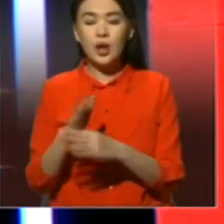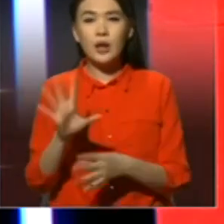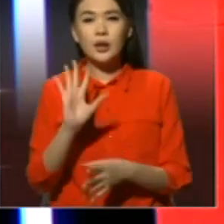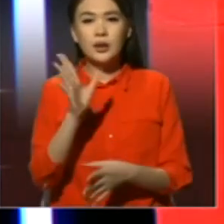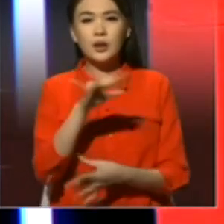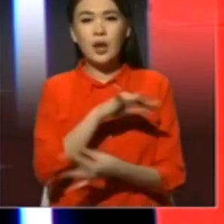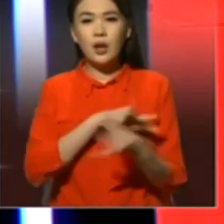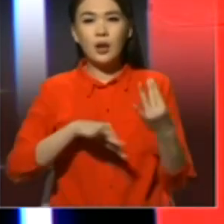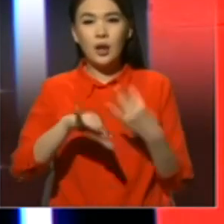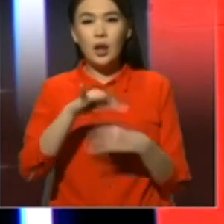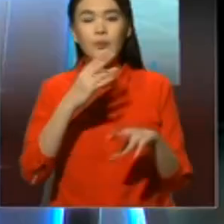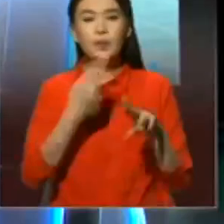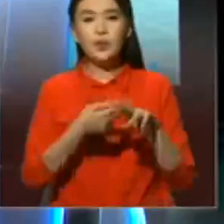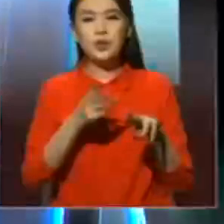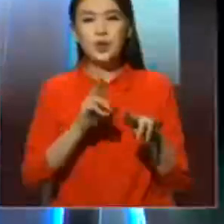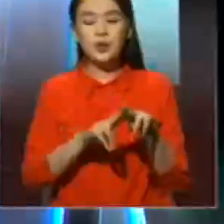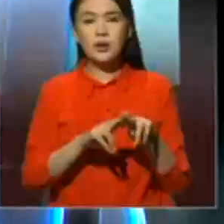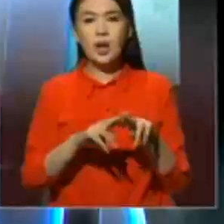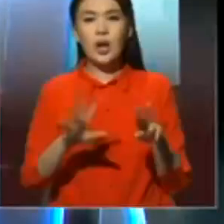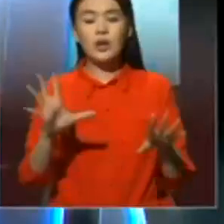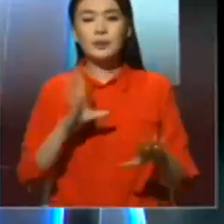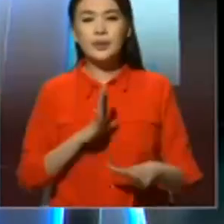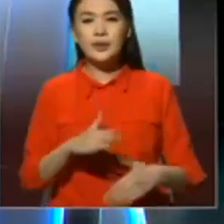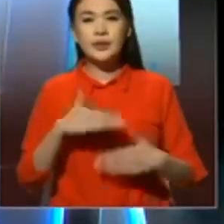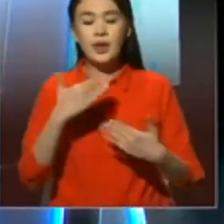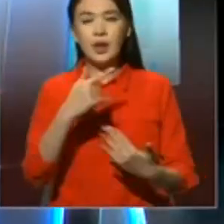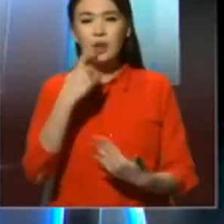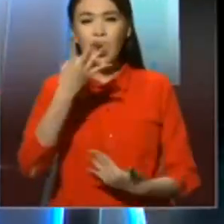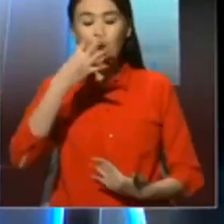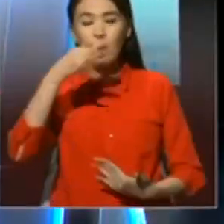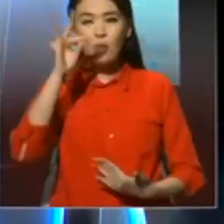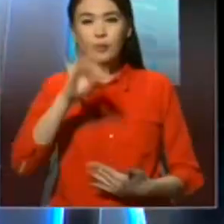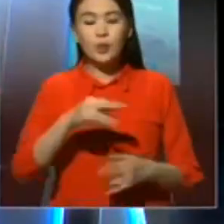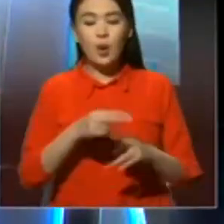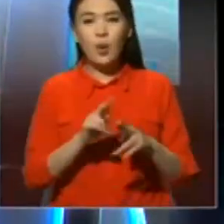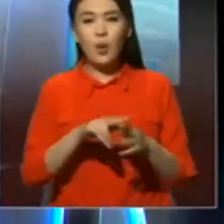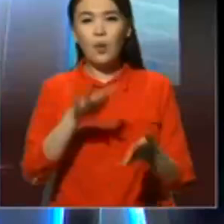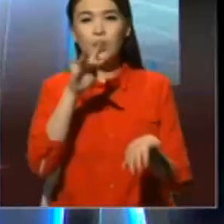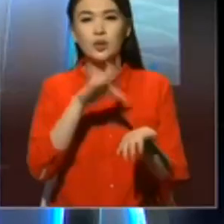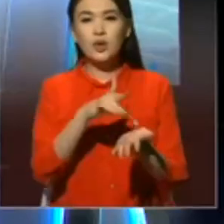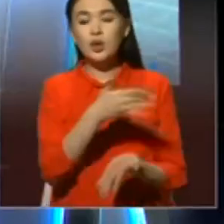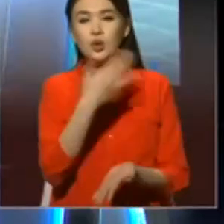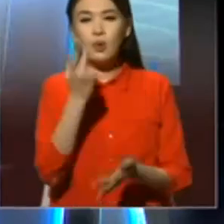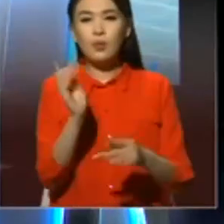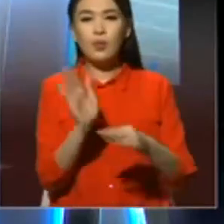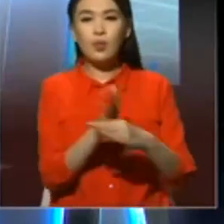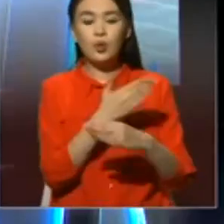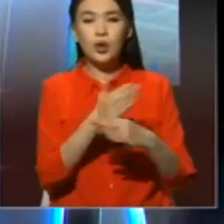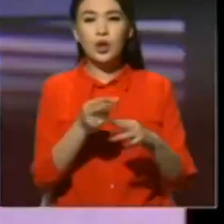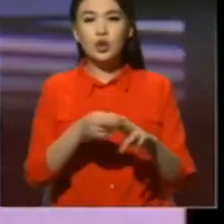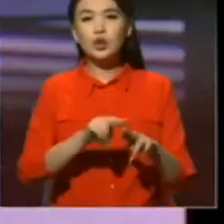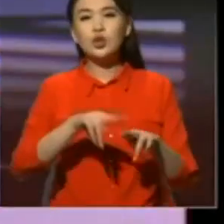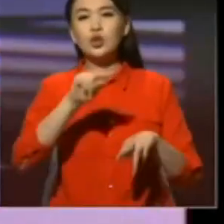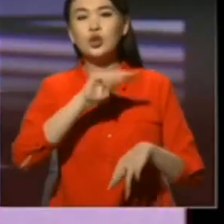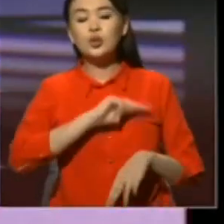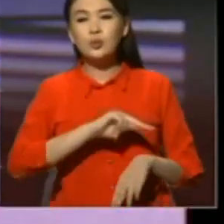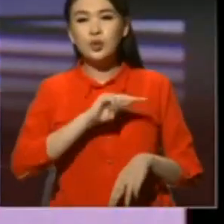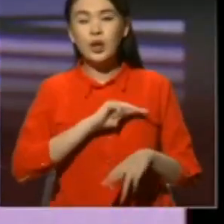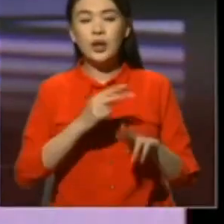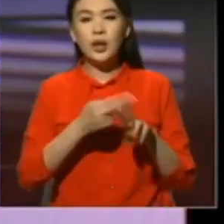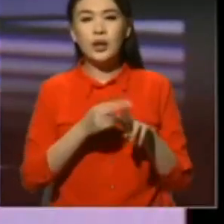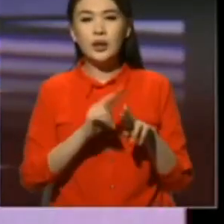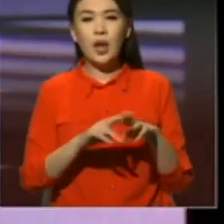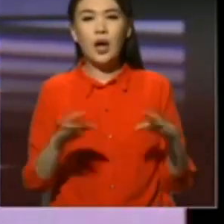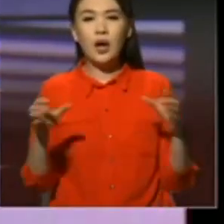талқылаймыз. Өйткені бұл жерде сіз жаңа айтып отырсыз ғой, тәжірибе алаңы жоқ ортақ депші. Бұдан бөлек мысалға ассамблеяның жұмыстарын насихаттайтын